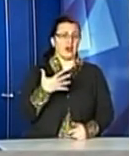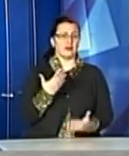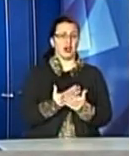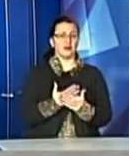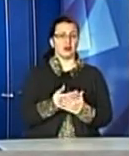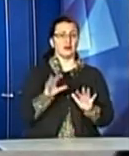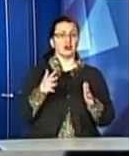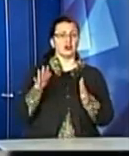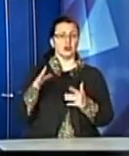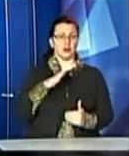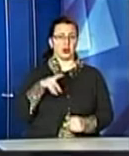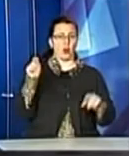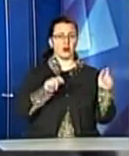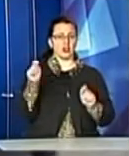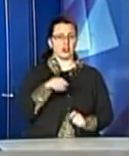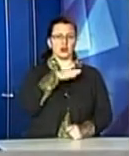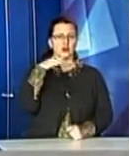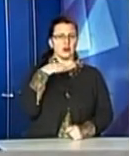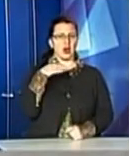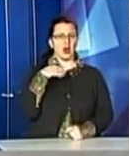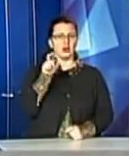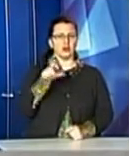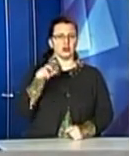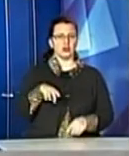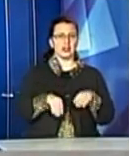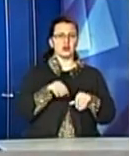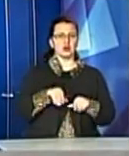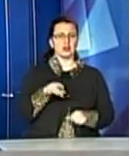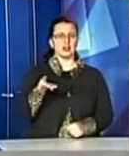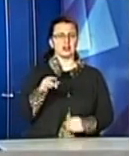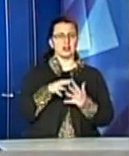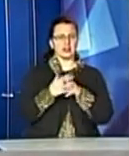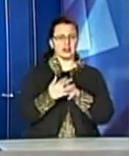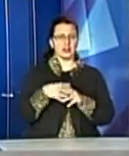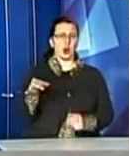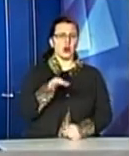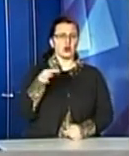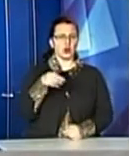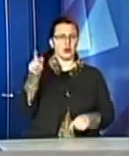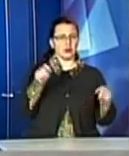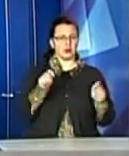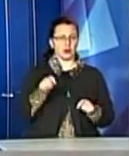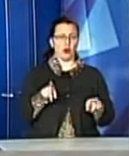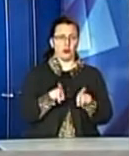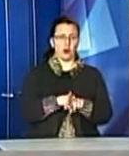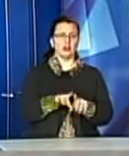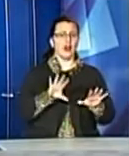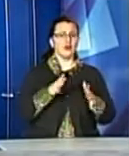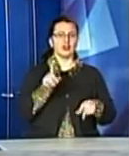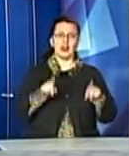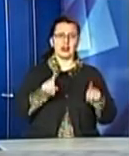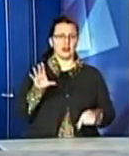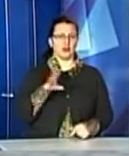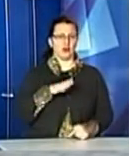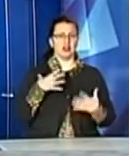було. До нас приїжджає дуже багато сусідніх сіл людей. З області люди їдуть, тому що така подія дуже рідко буває. На